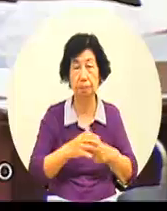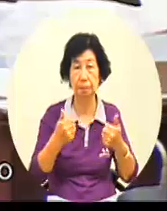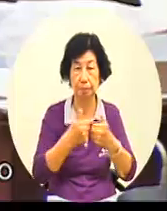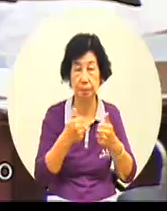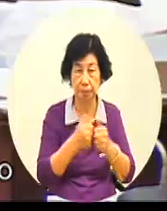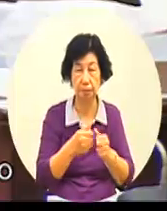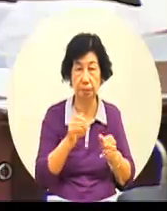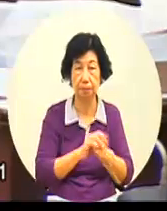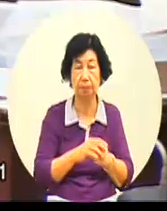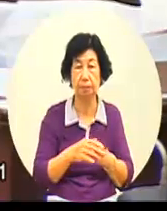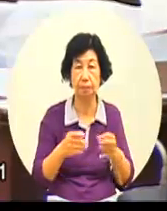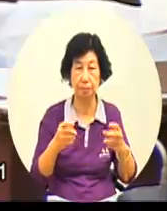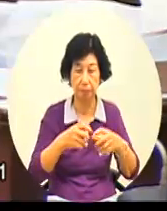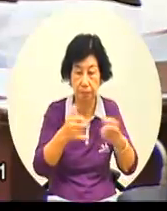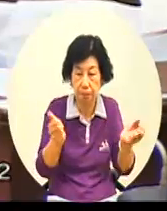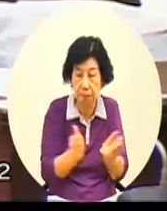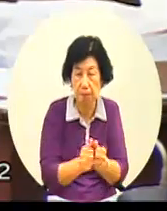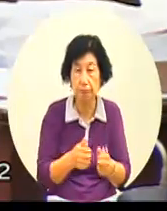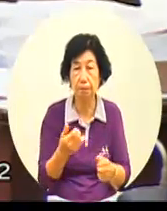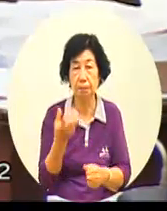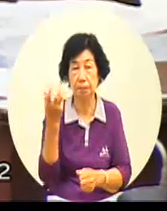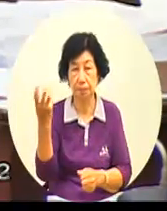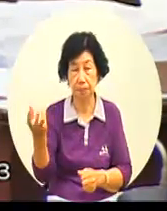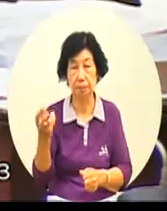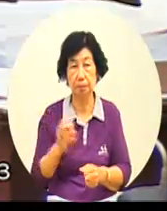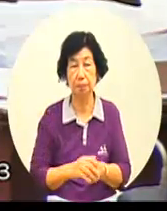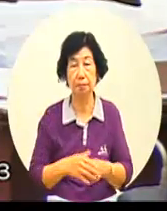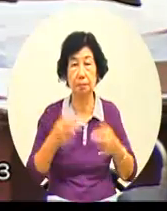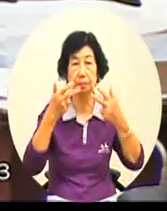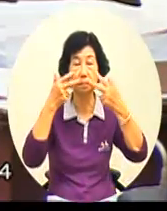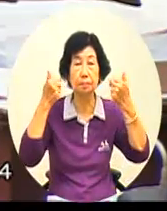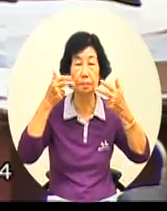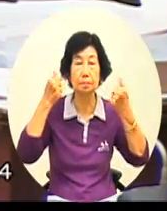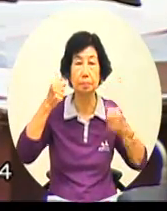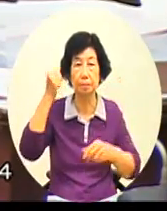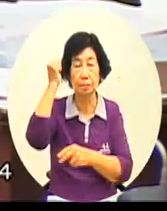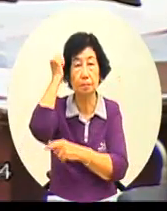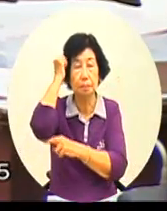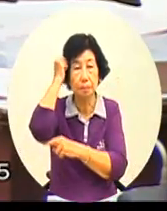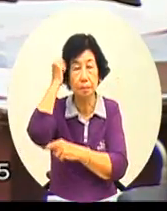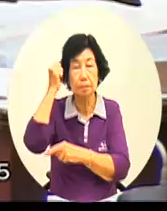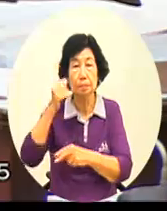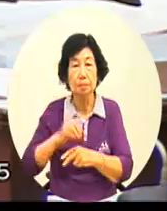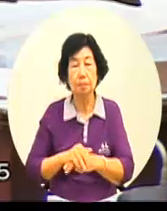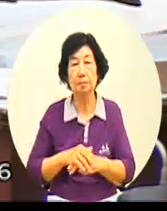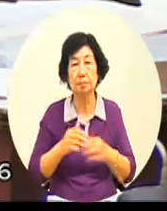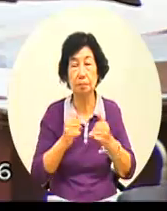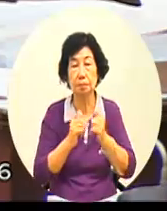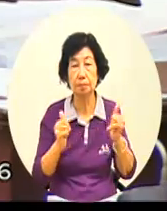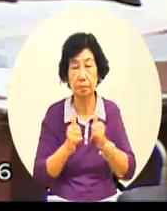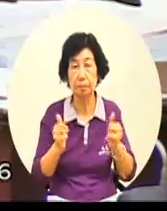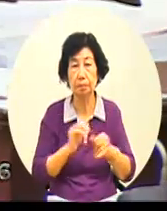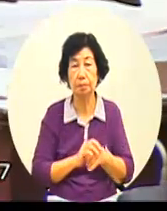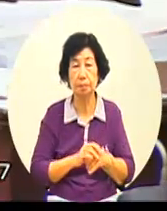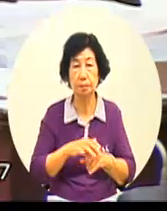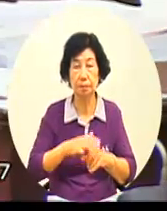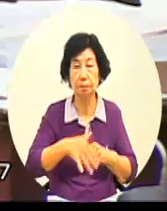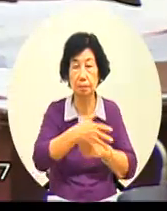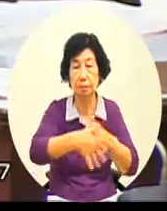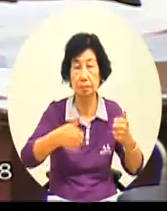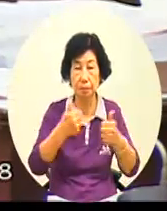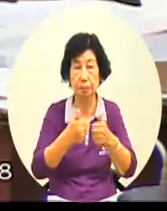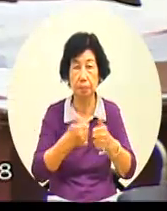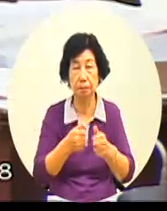族群啦吼。过来咱的原住民的委员会呢，这嘛是真少数啦吼，这就